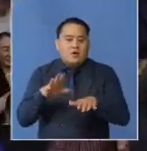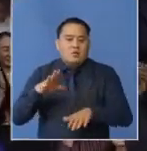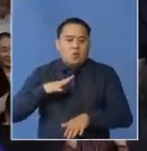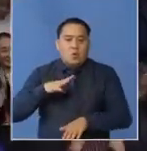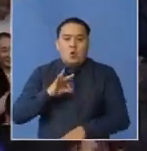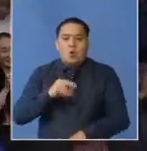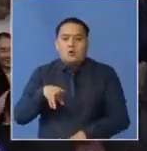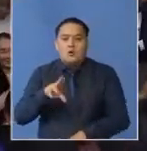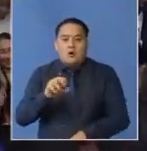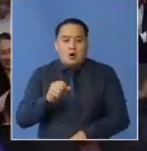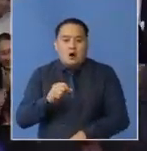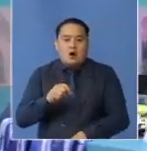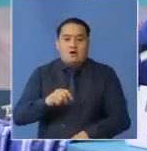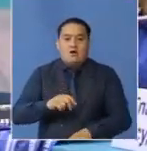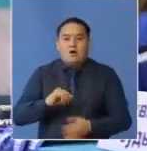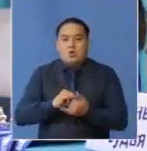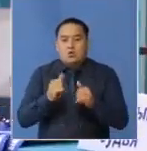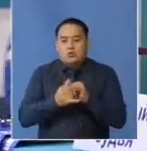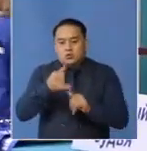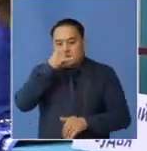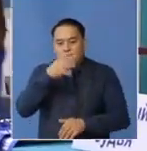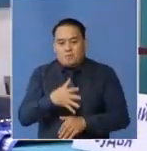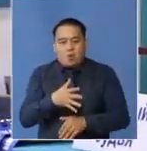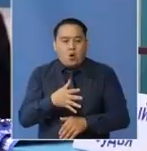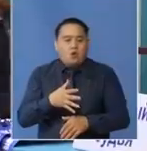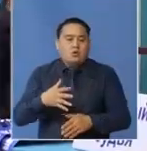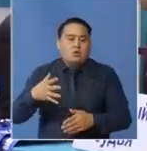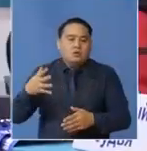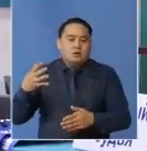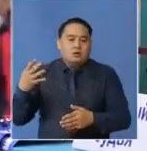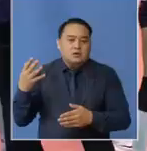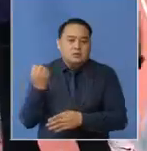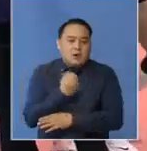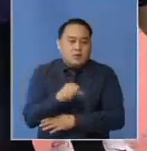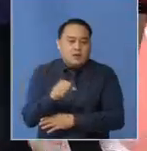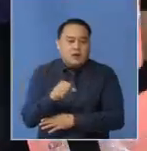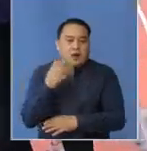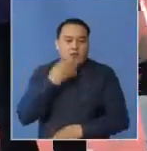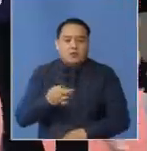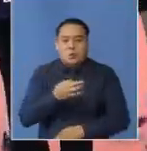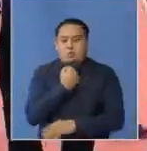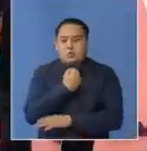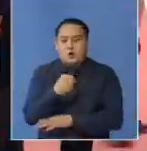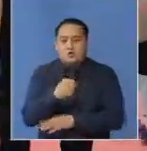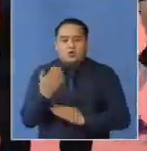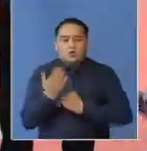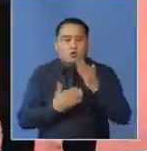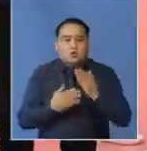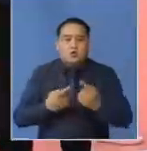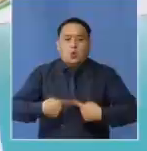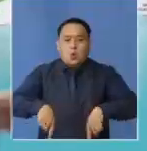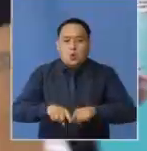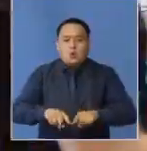Данченко. Волейболистки «Алтая» не смогли принять этот мяч. Вот и все. ЖТСУ – обладатель суперкубка